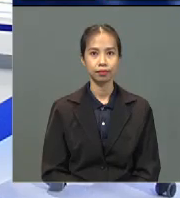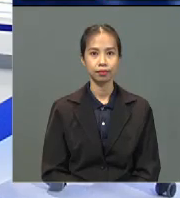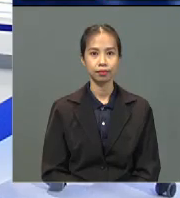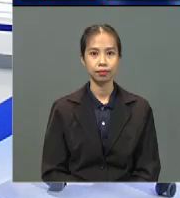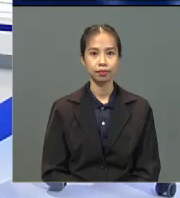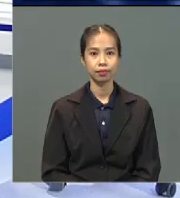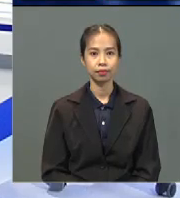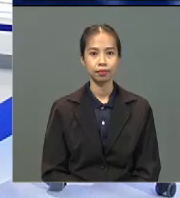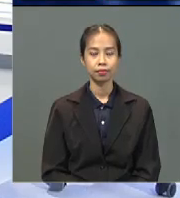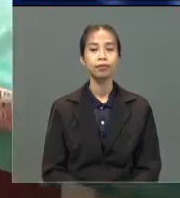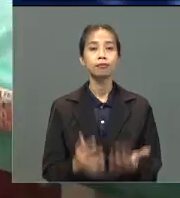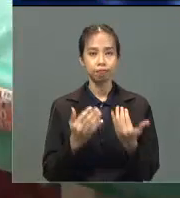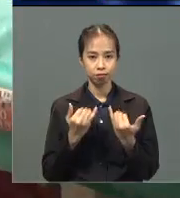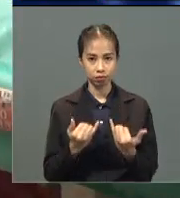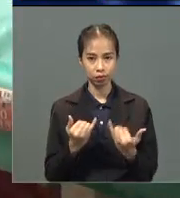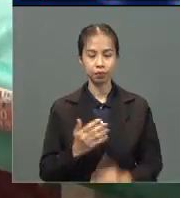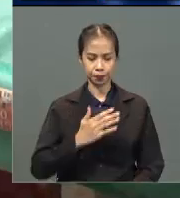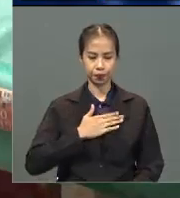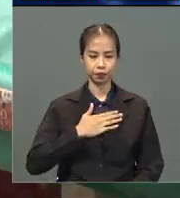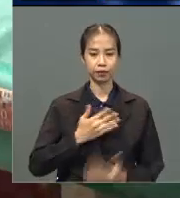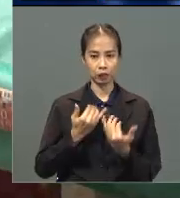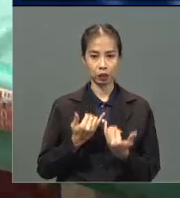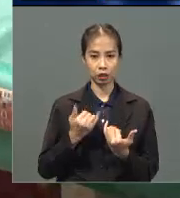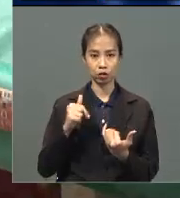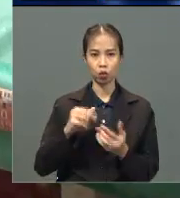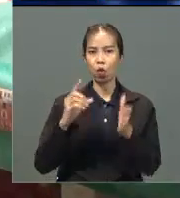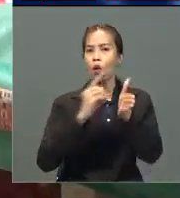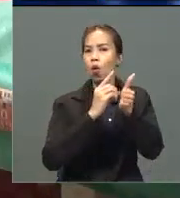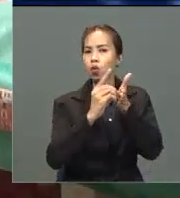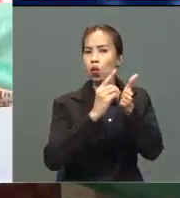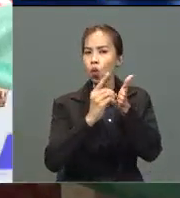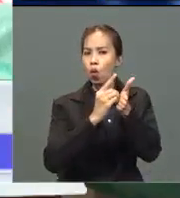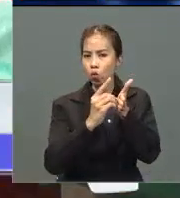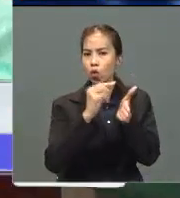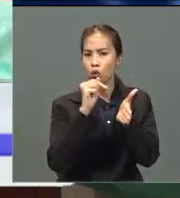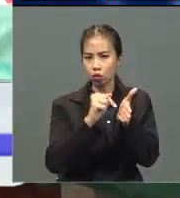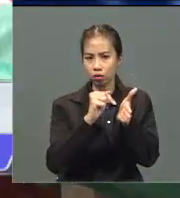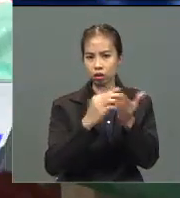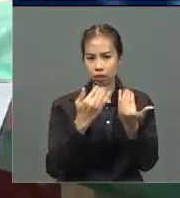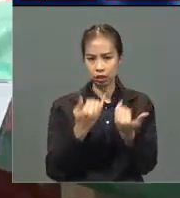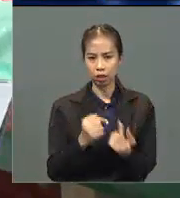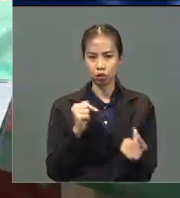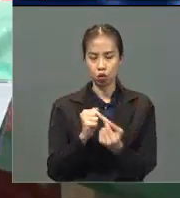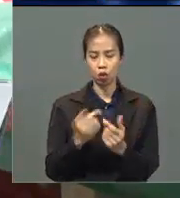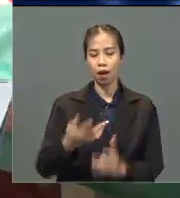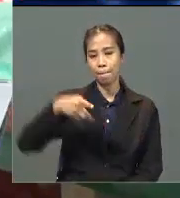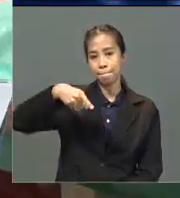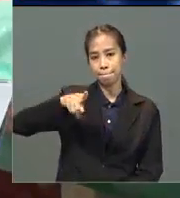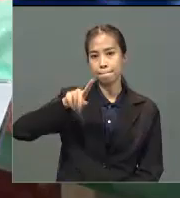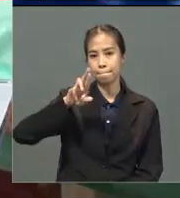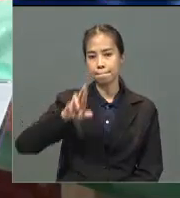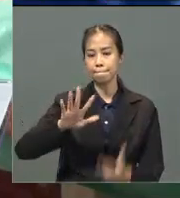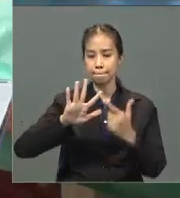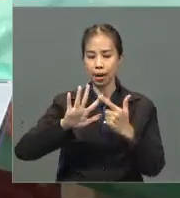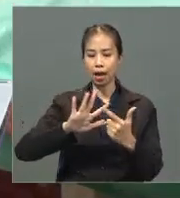โป้ขาขณะนี้นะคะที่ฉันก็อยู่หน้าบริเวณคอนโดนิรันดร์เรสซิเดนซ์ 5ค่ะซึ่งอยู่ในเขตประเวศนะคะเมื่อช่วงเช้า